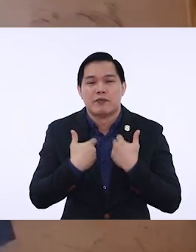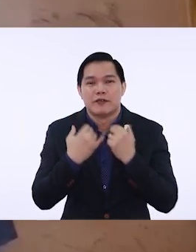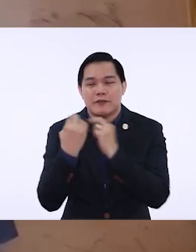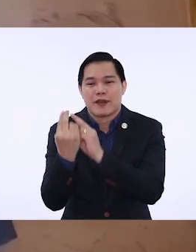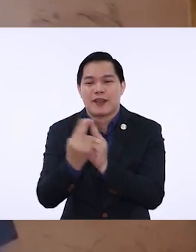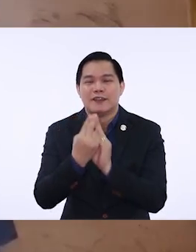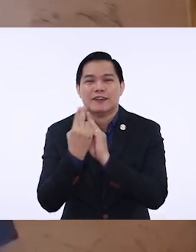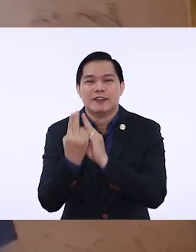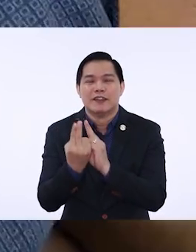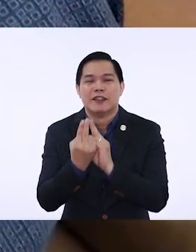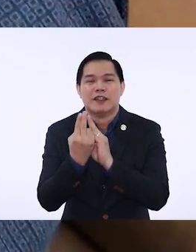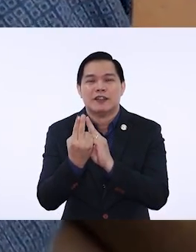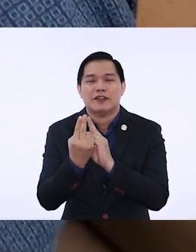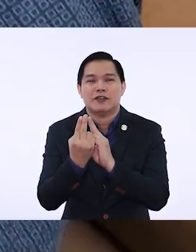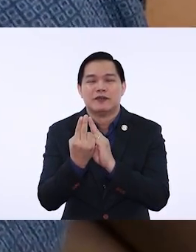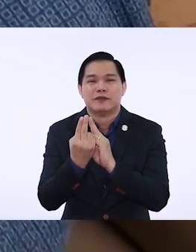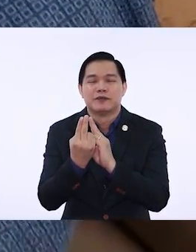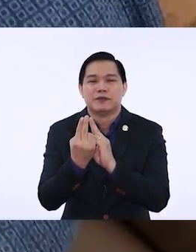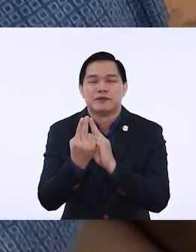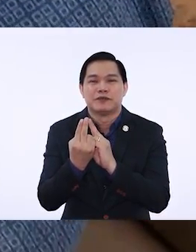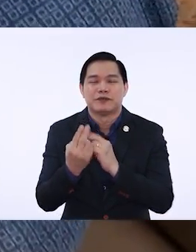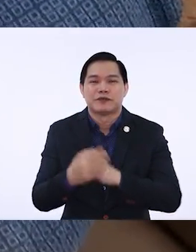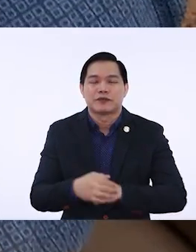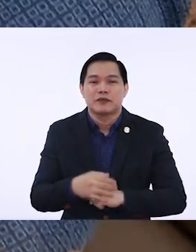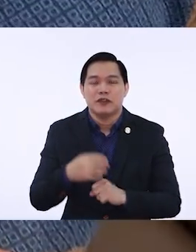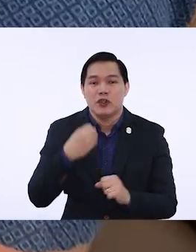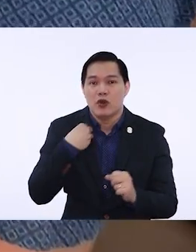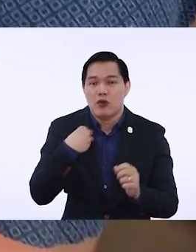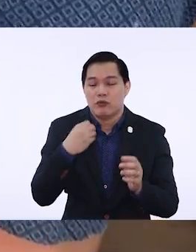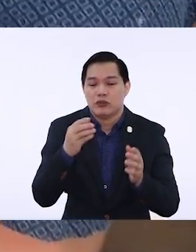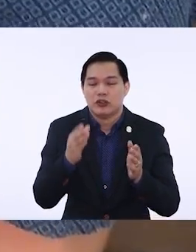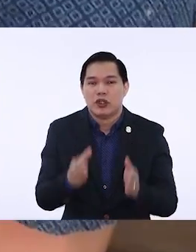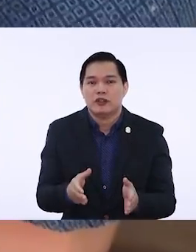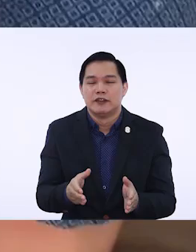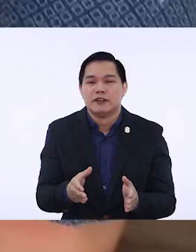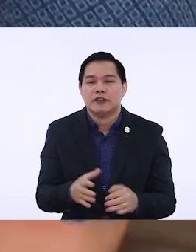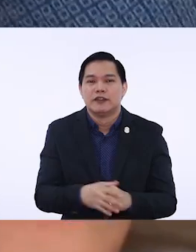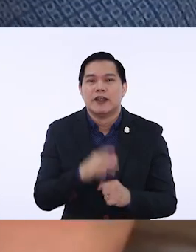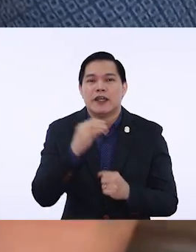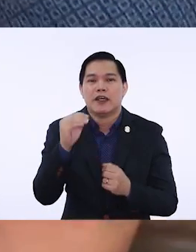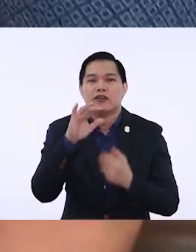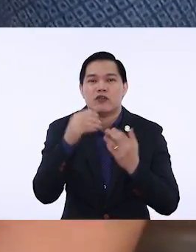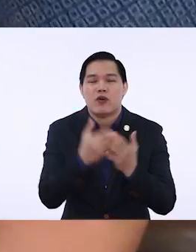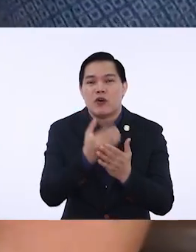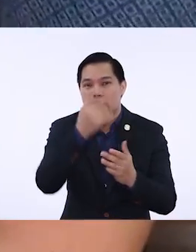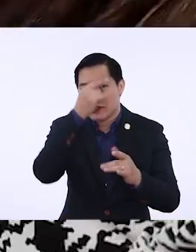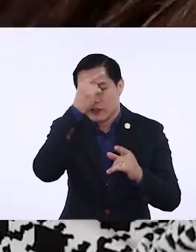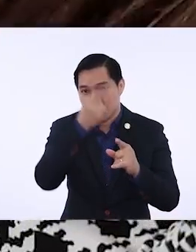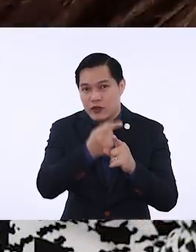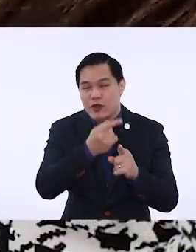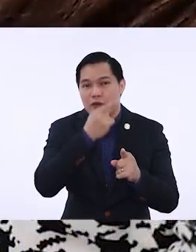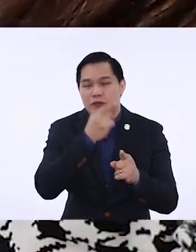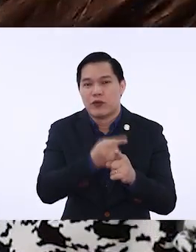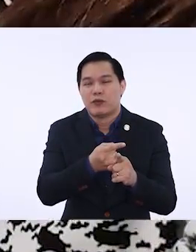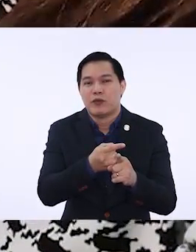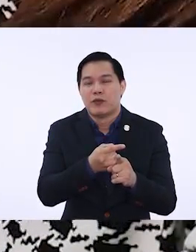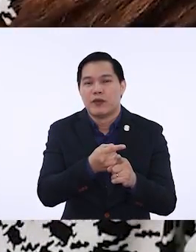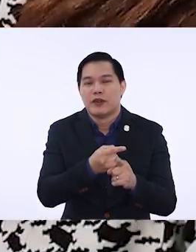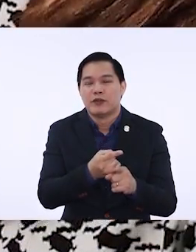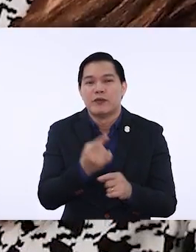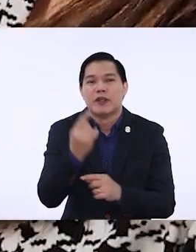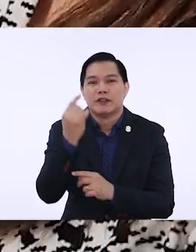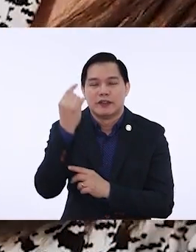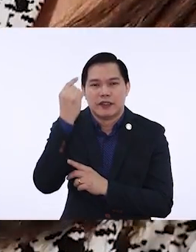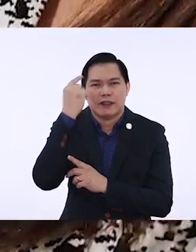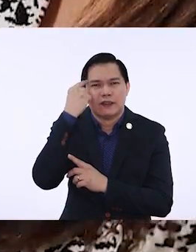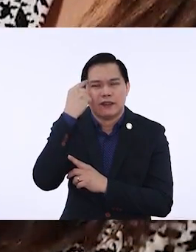pagkakaisa ang mga may tungkulin at ang lahat po ng kapatid na nag-isip po